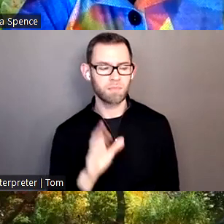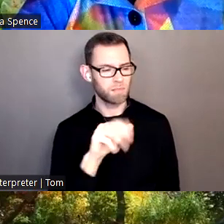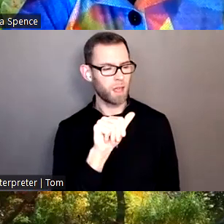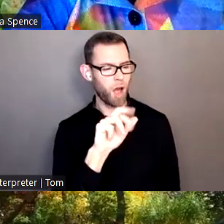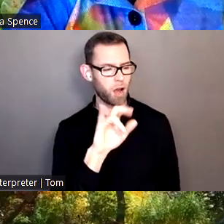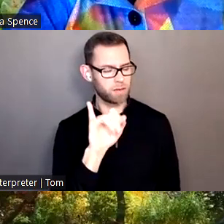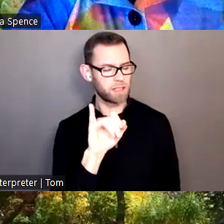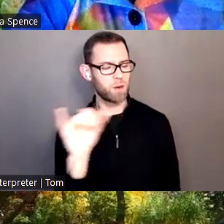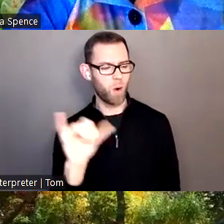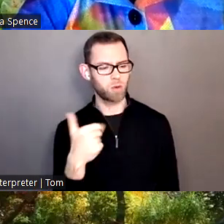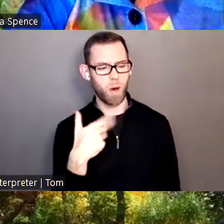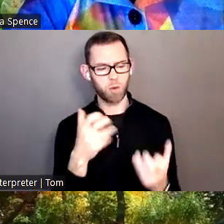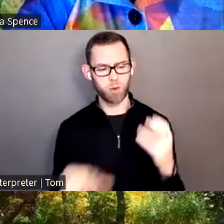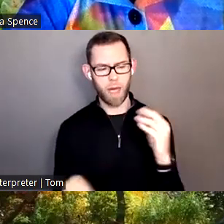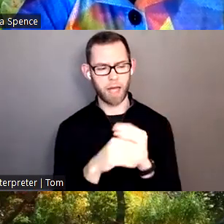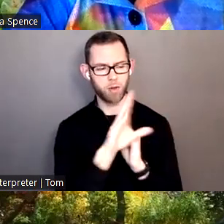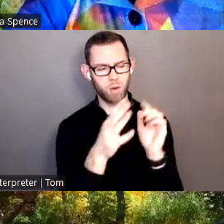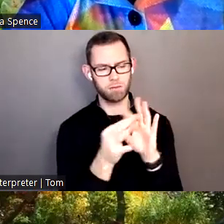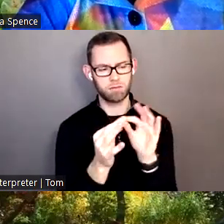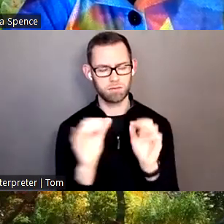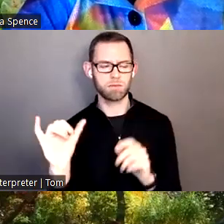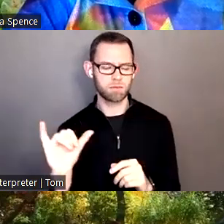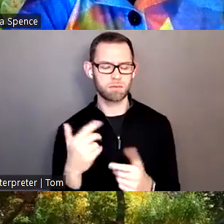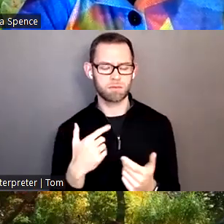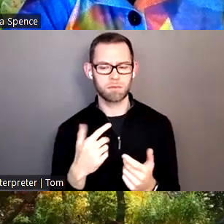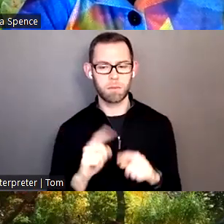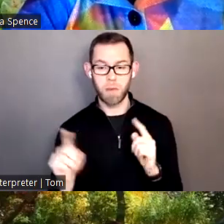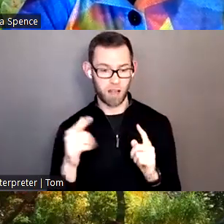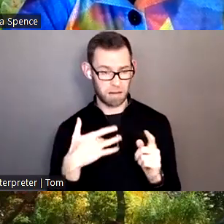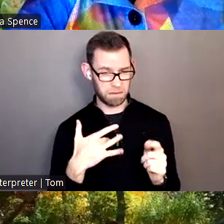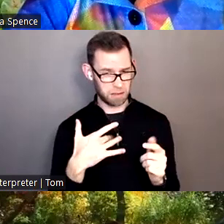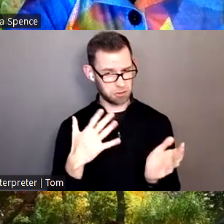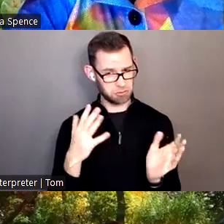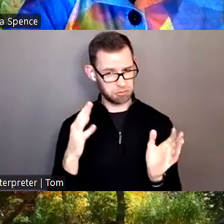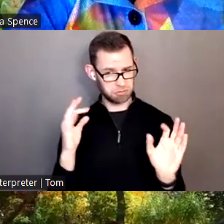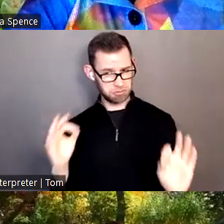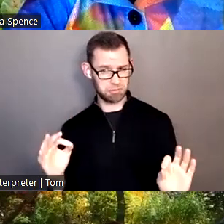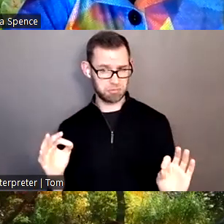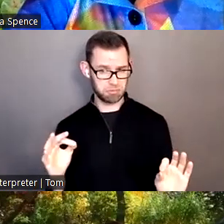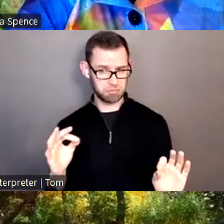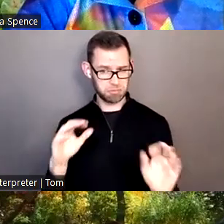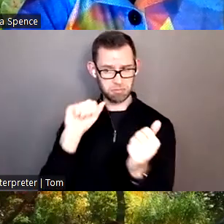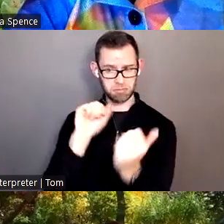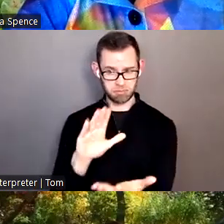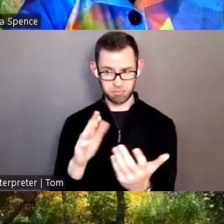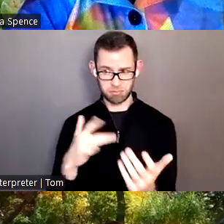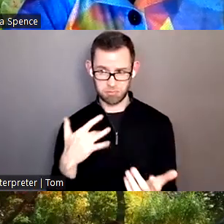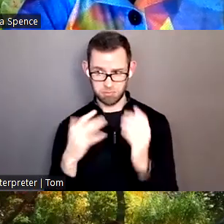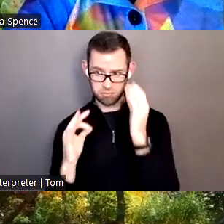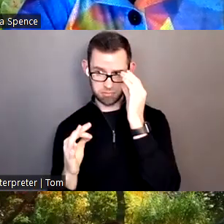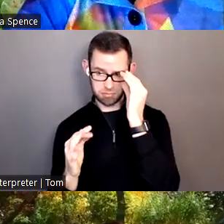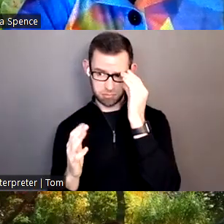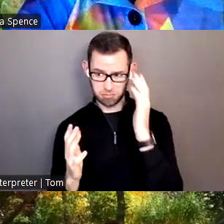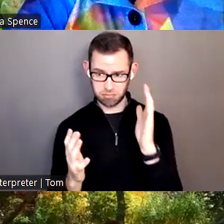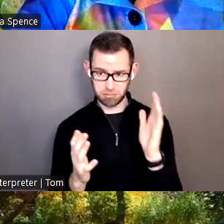time, add what you just said to this moi piece. parle ouais si je capable de But partager is that connaît. something that Est-ce que si on seems bagaille like a way to tackle this problem?